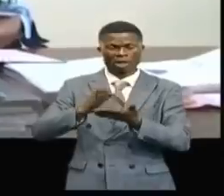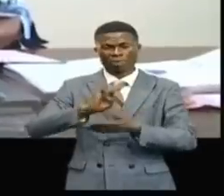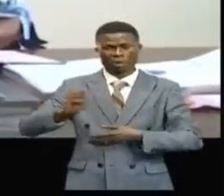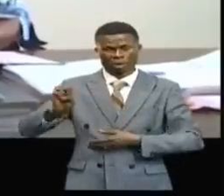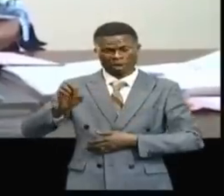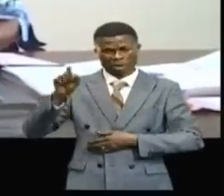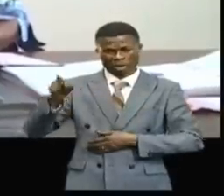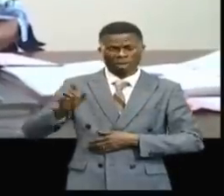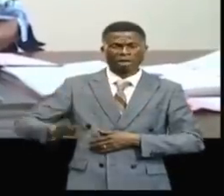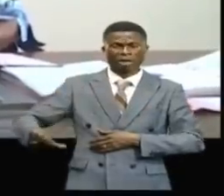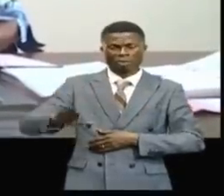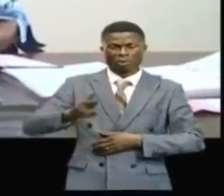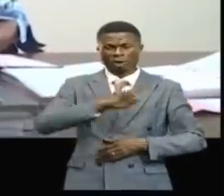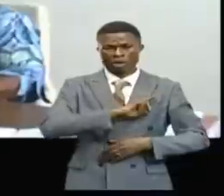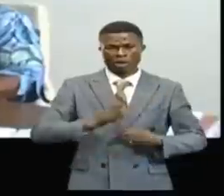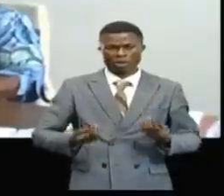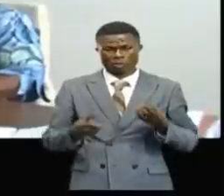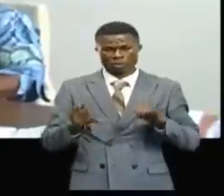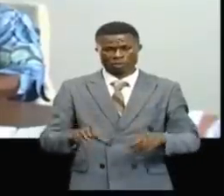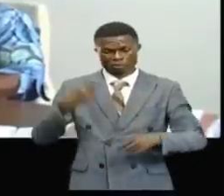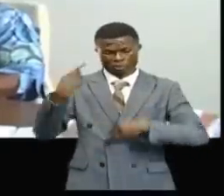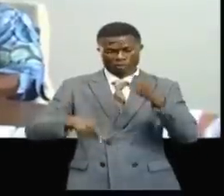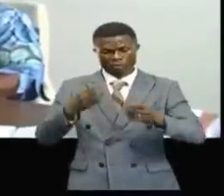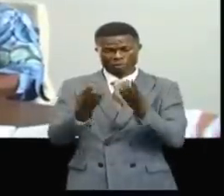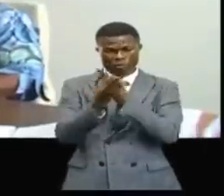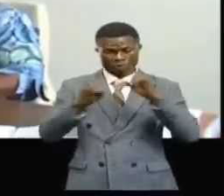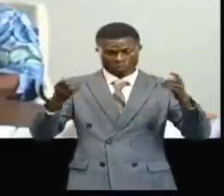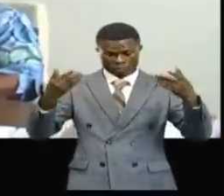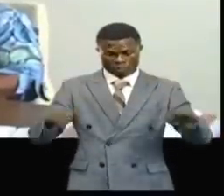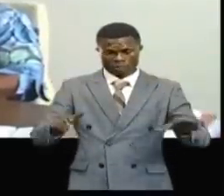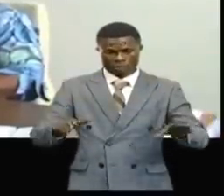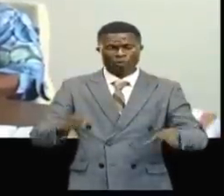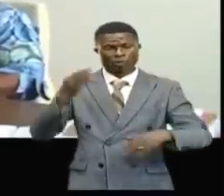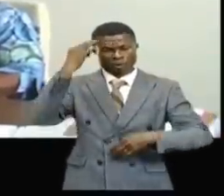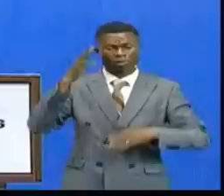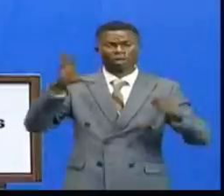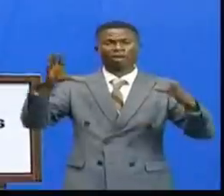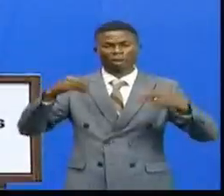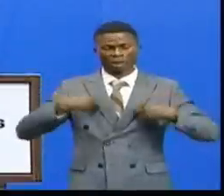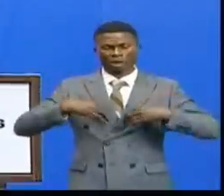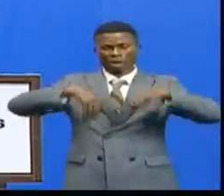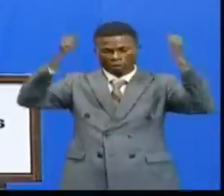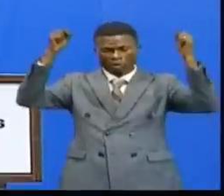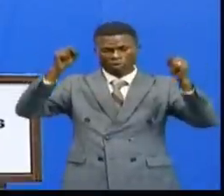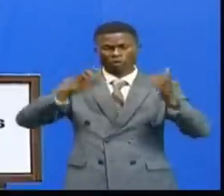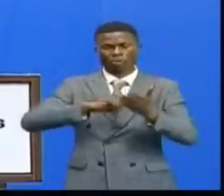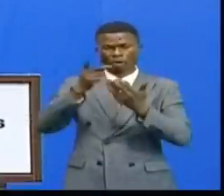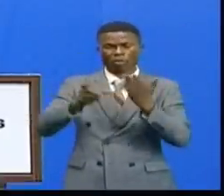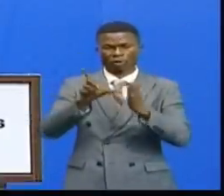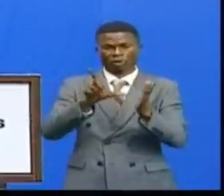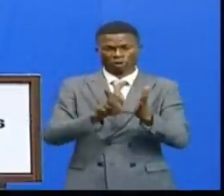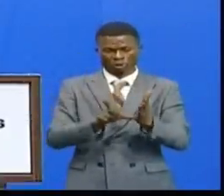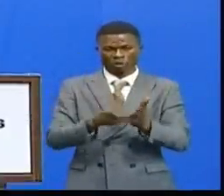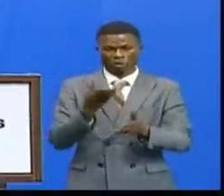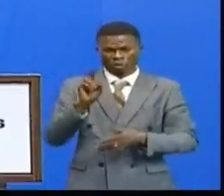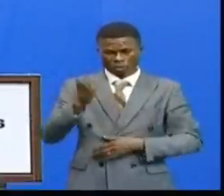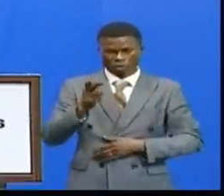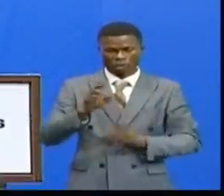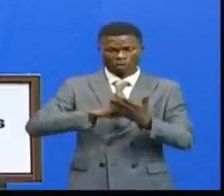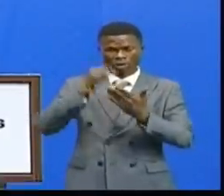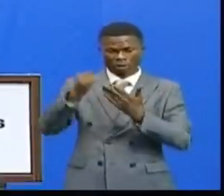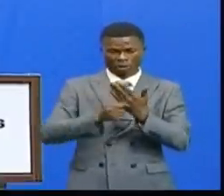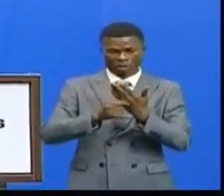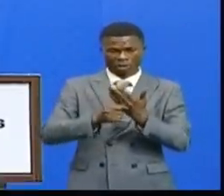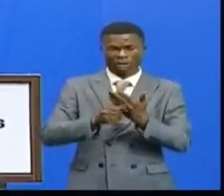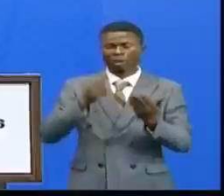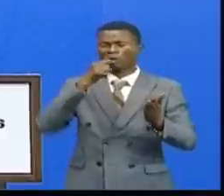République démocratique du Congo. Après débat et délibération, ces projets de loi ont été adoptés. 2. Projet de